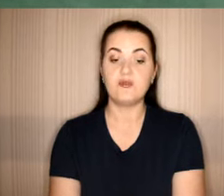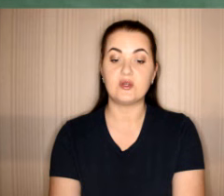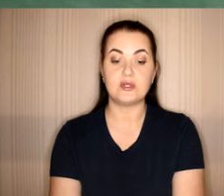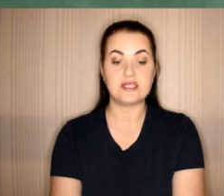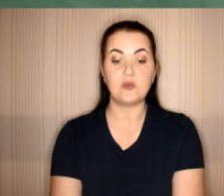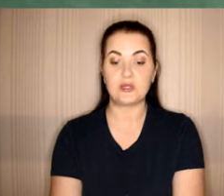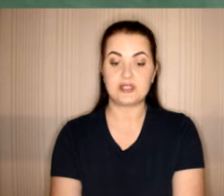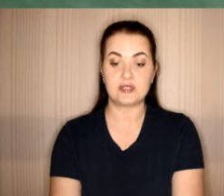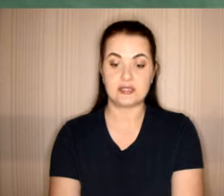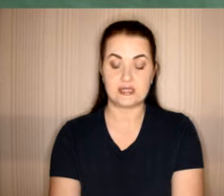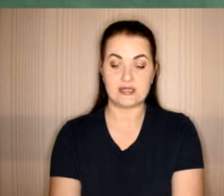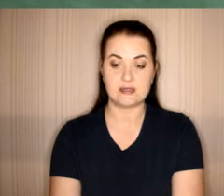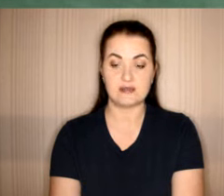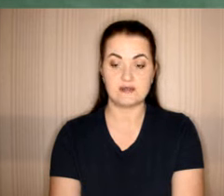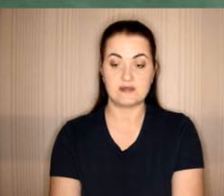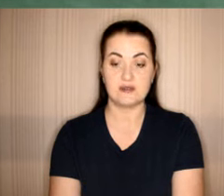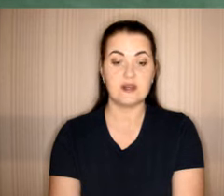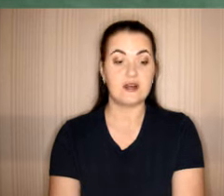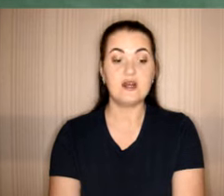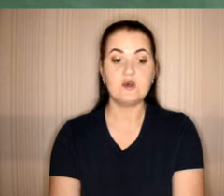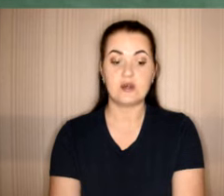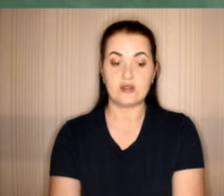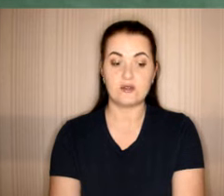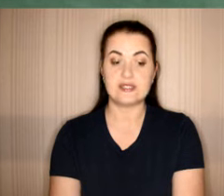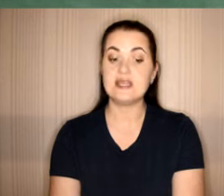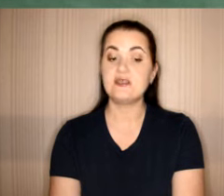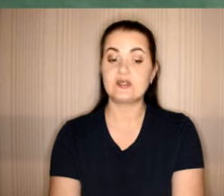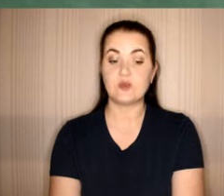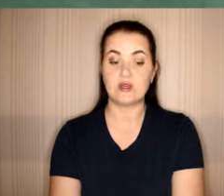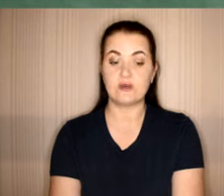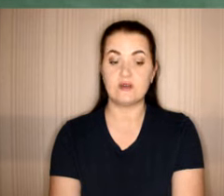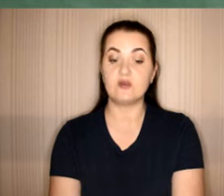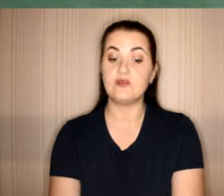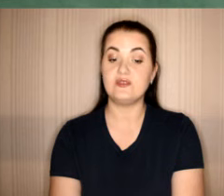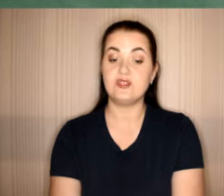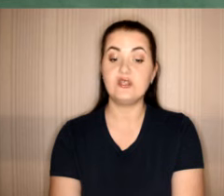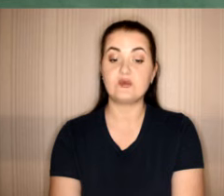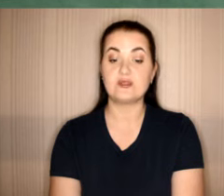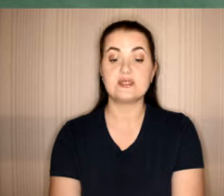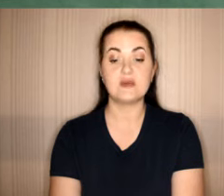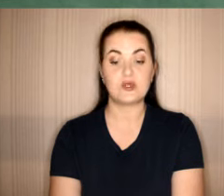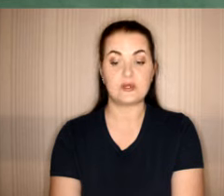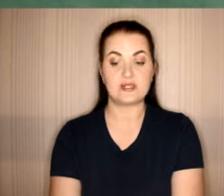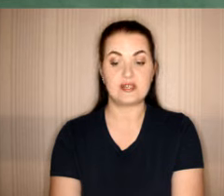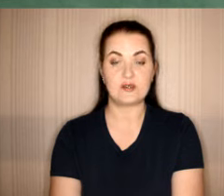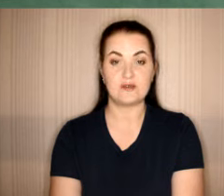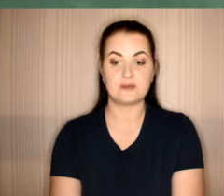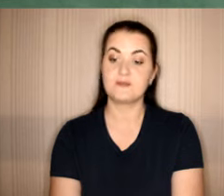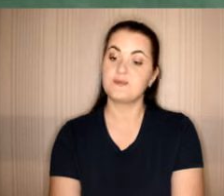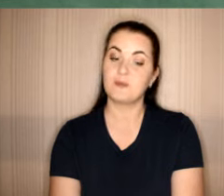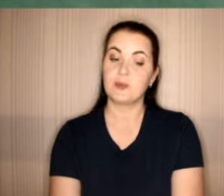обрії повен голосами пташиних сердець. Гаю-гаю, зелен розмаю, любив дівчину, сам добре